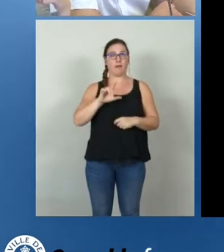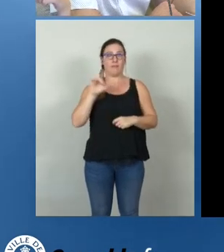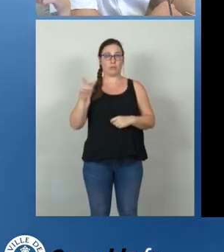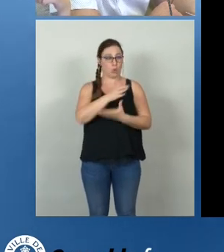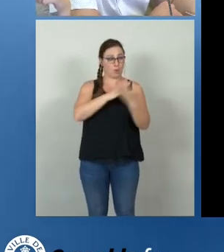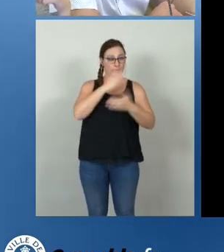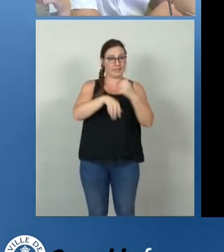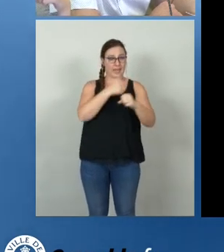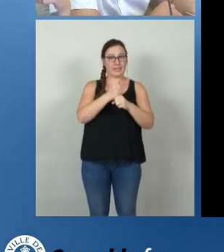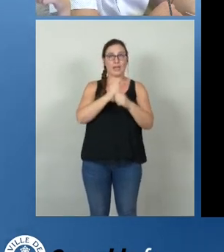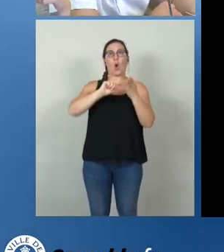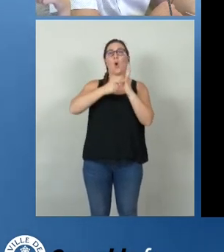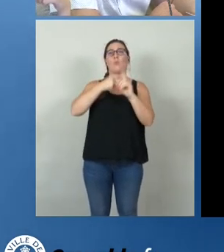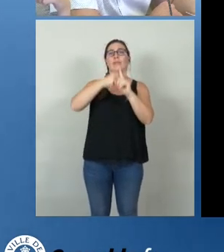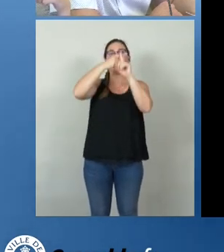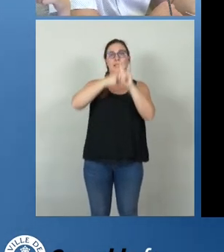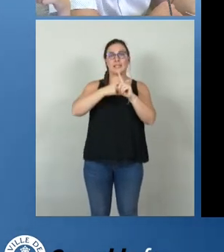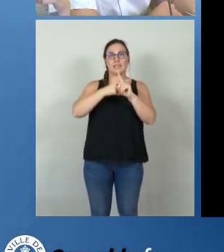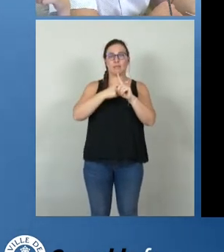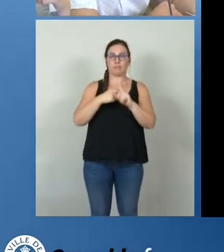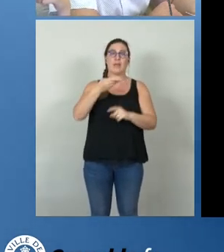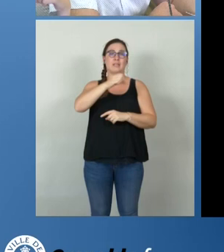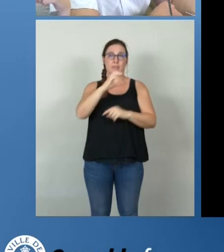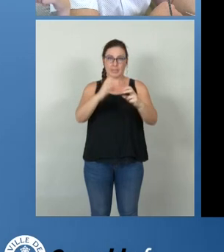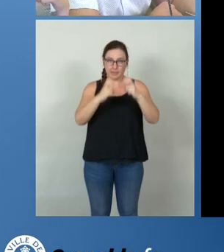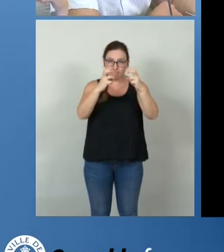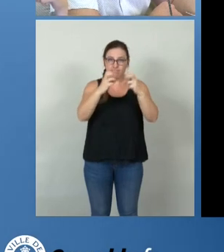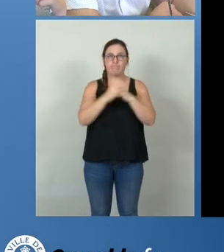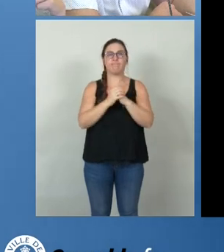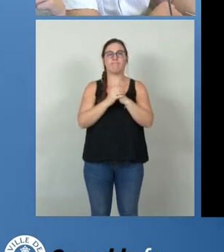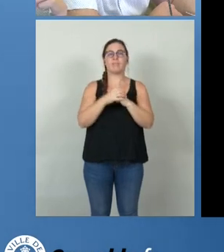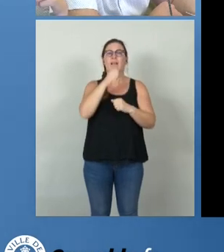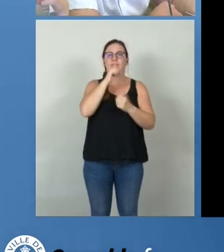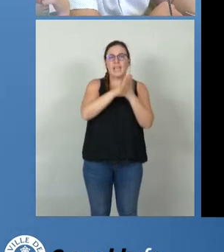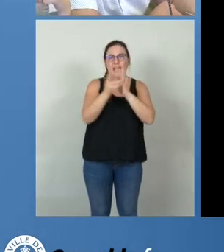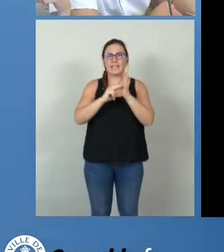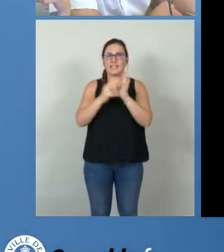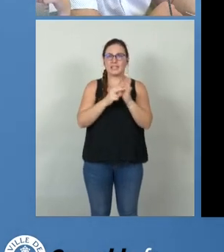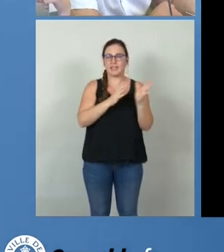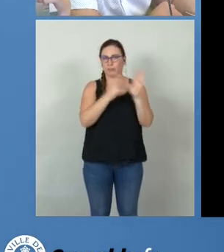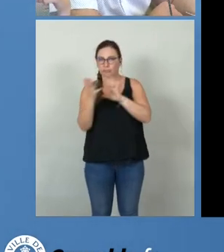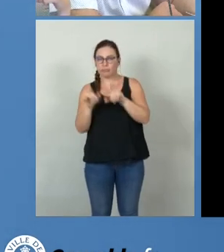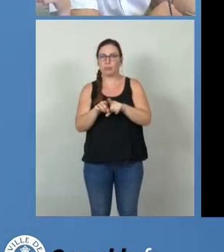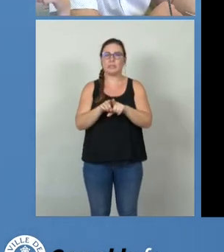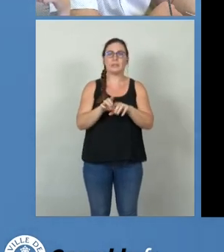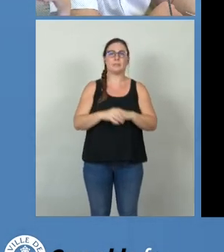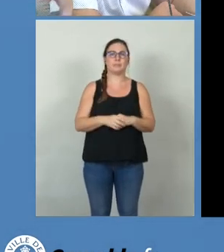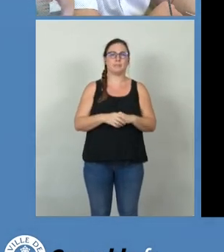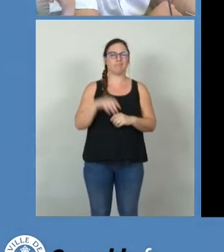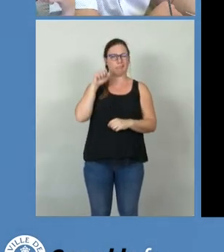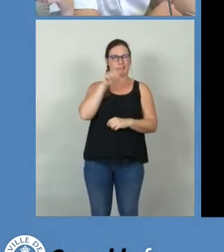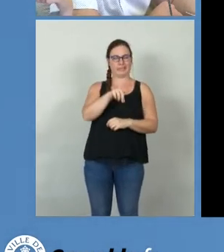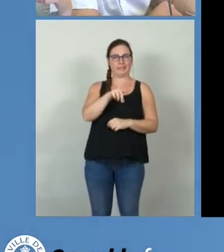l'augmentation du point d'indice la revalorisation du SMIC un glissement vieillesse technicité donc ça c'est pour ce qui